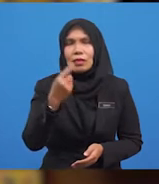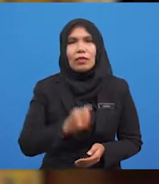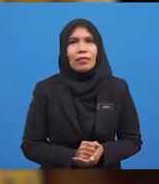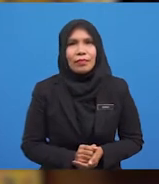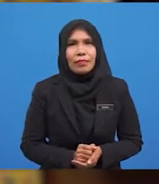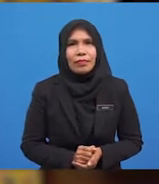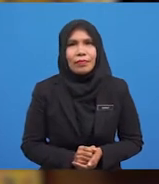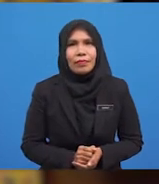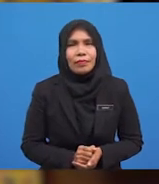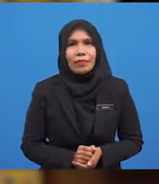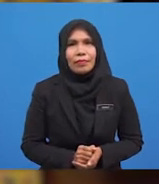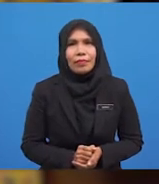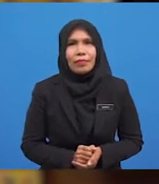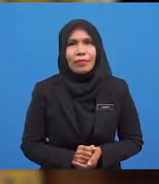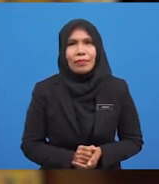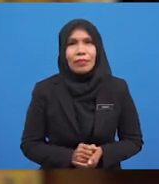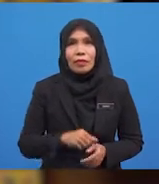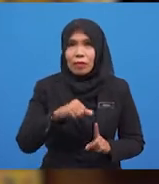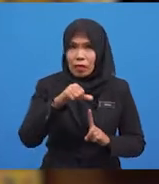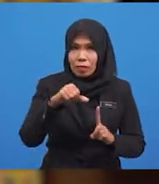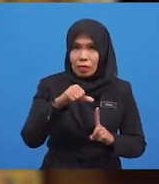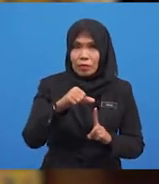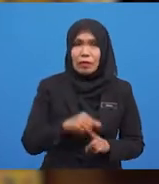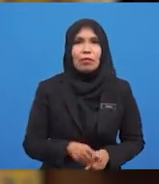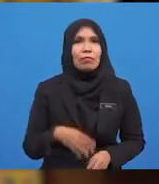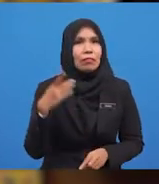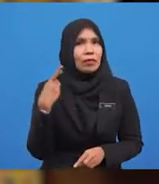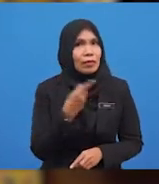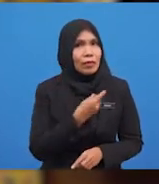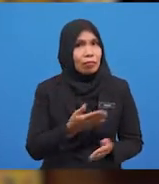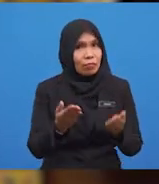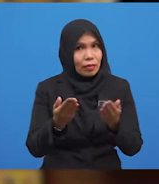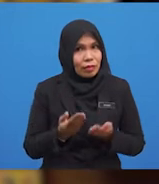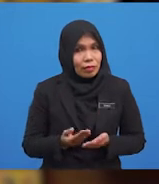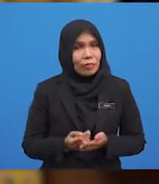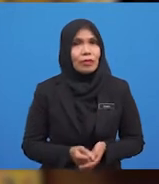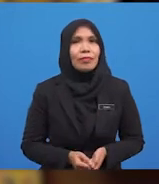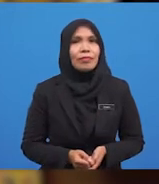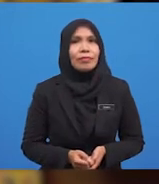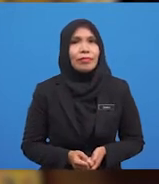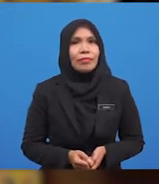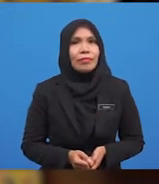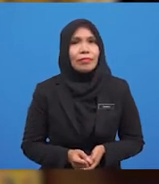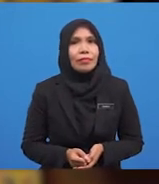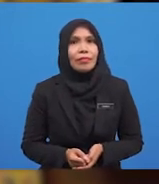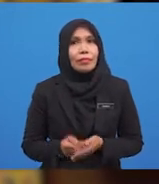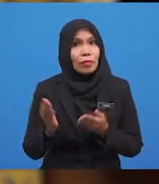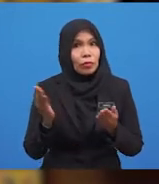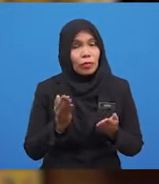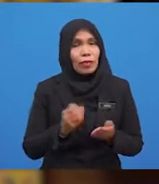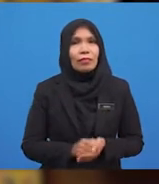Fiza. Sebenarnya, apabila kita menerima undangan majlis makan-makan